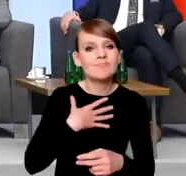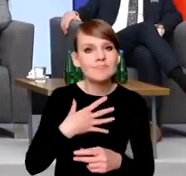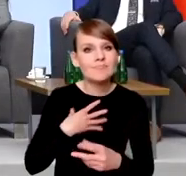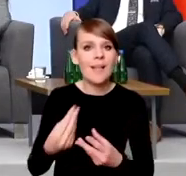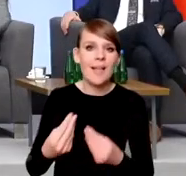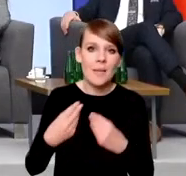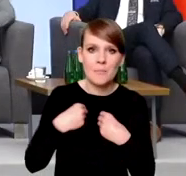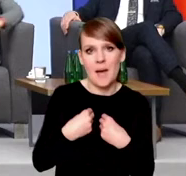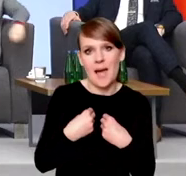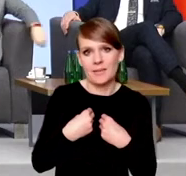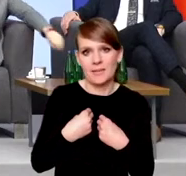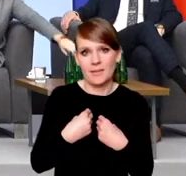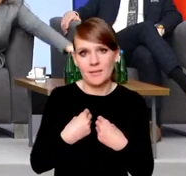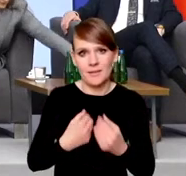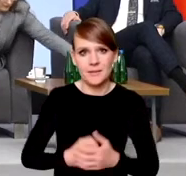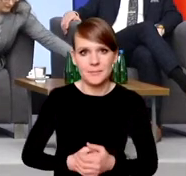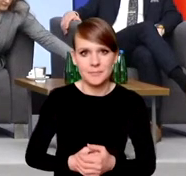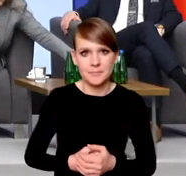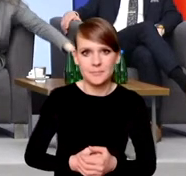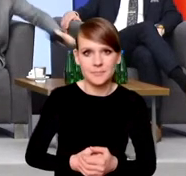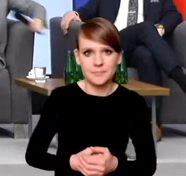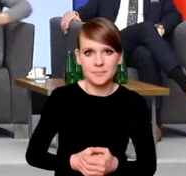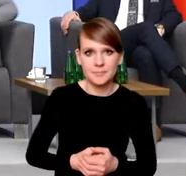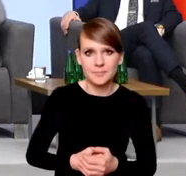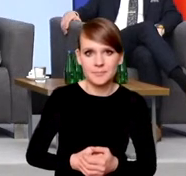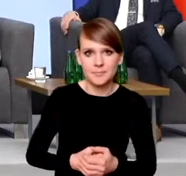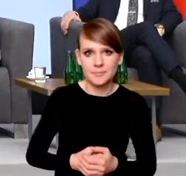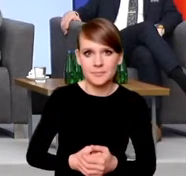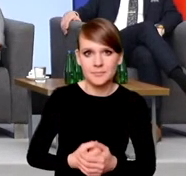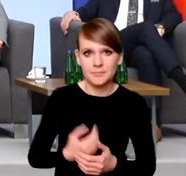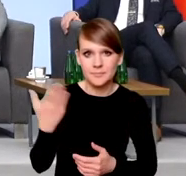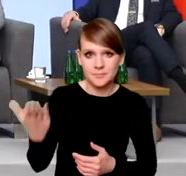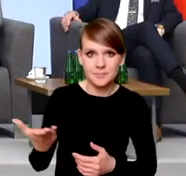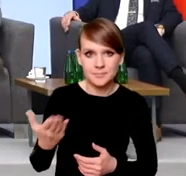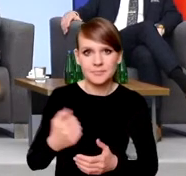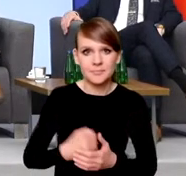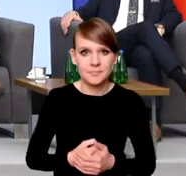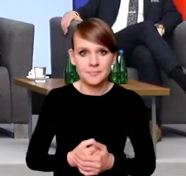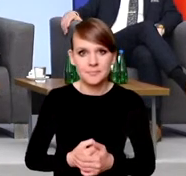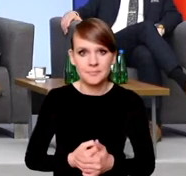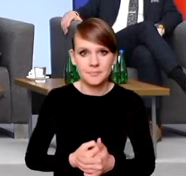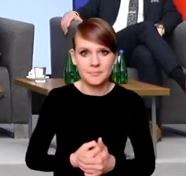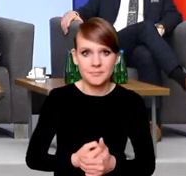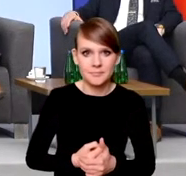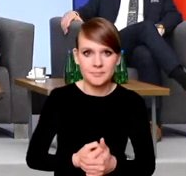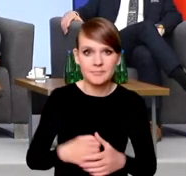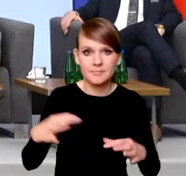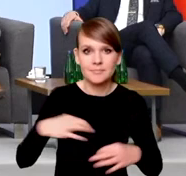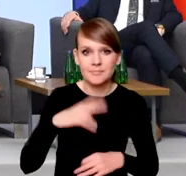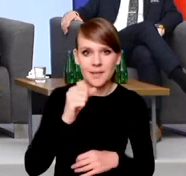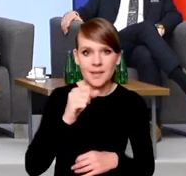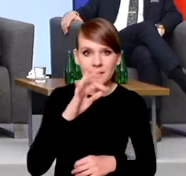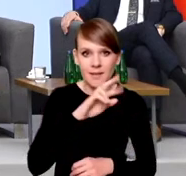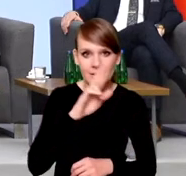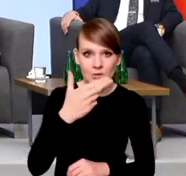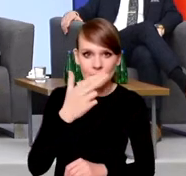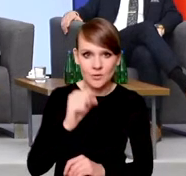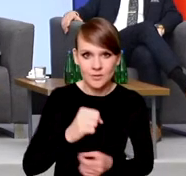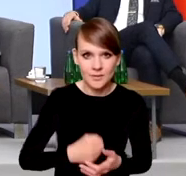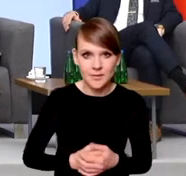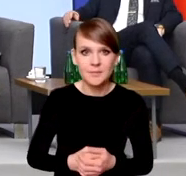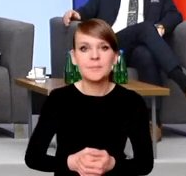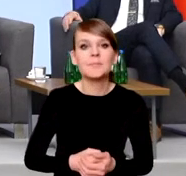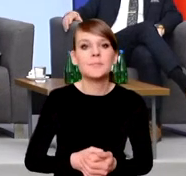empatii jeszcze. Pani, proszę bardzo. Ja właściwie zgadzam się tak z profesor Filek